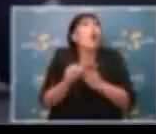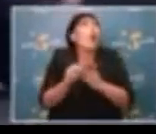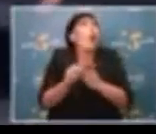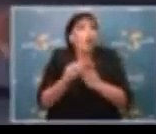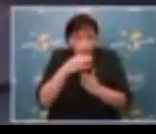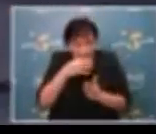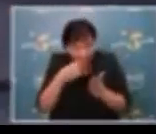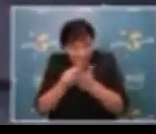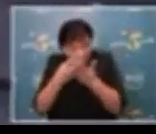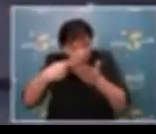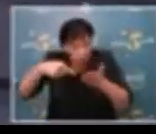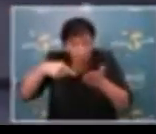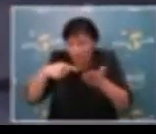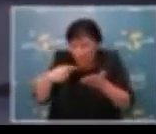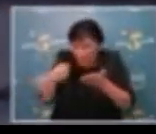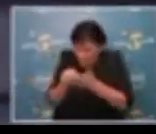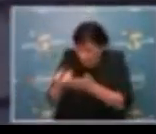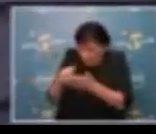di sviluppo è?